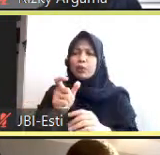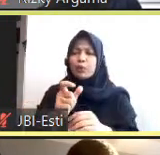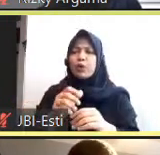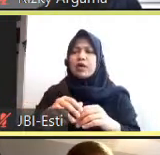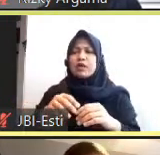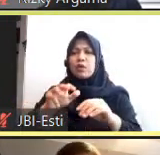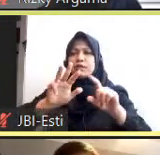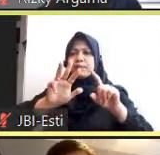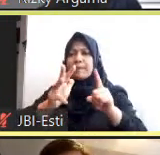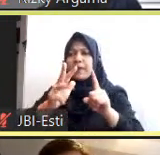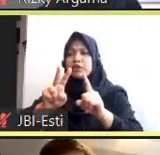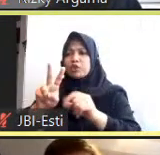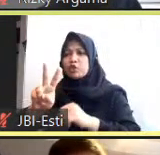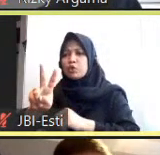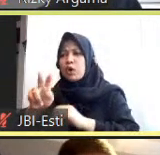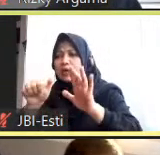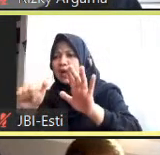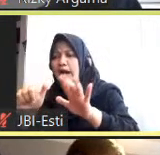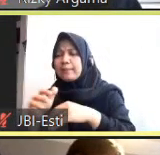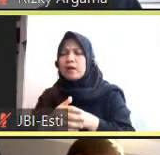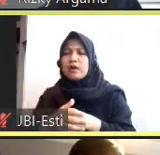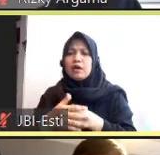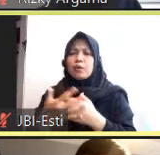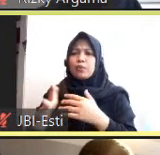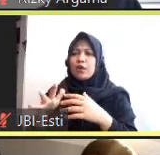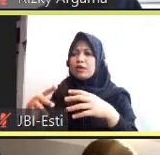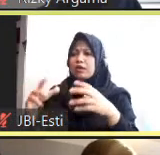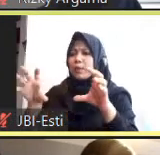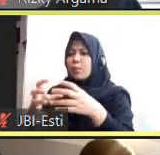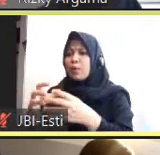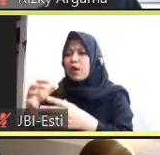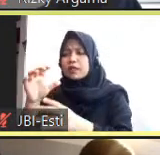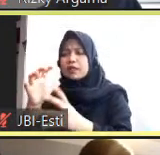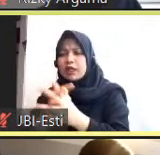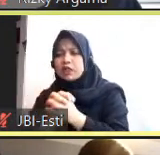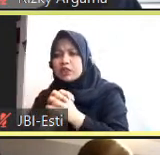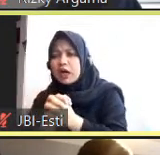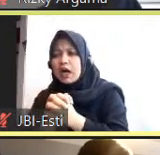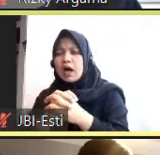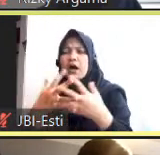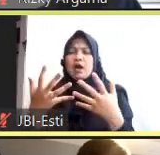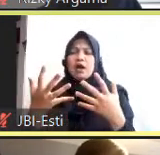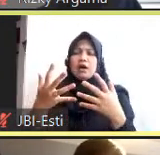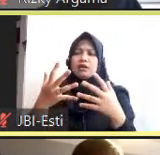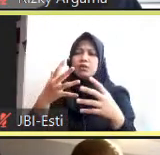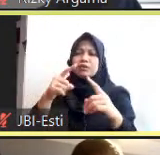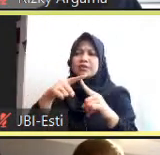1926, kemudian ada beberapa perkumpulan gereja, Taman Siswa, Budi Utomo, dan seterusnya. Dan